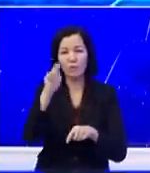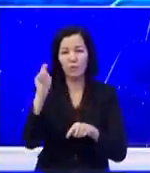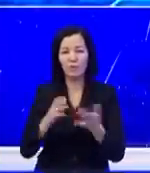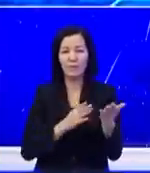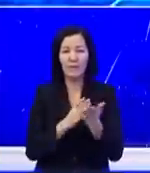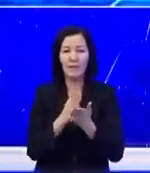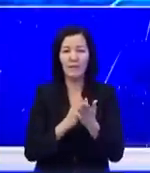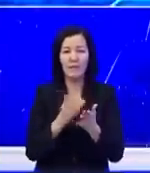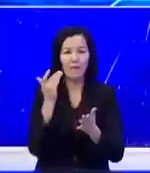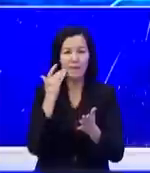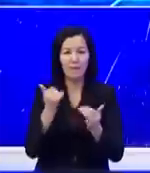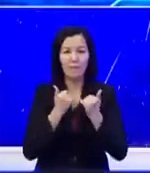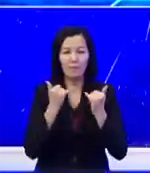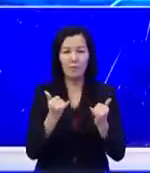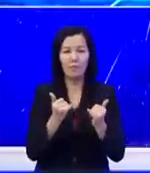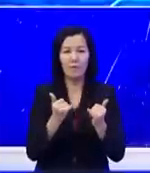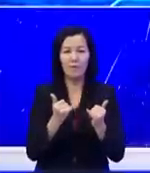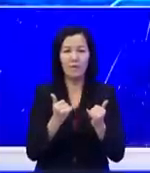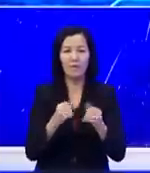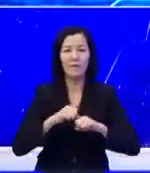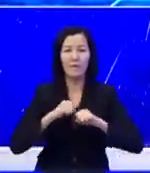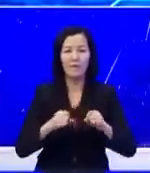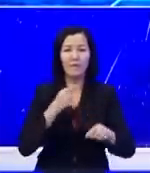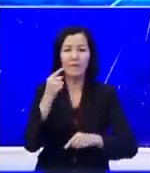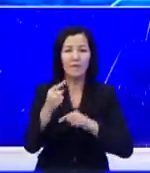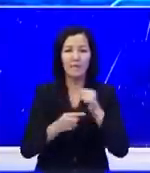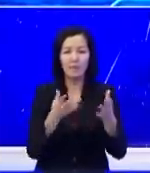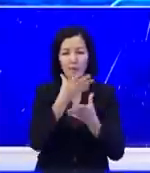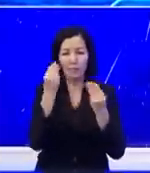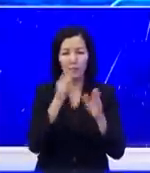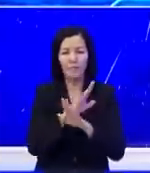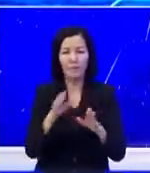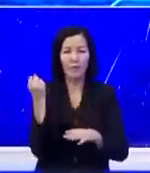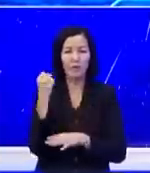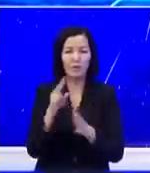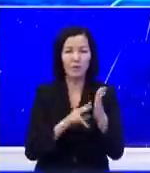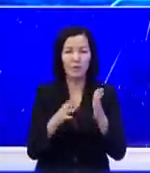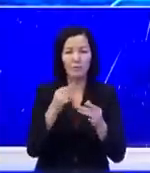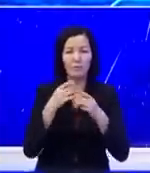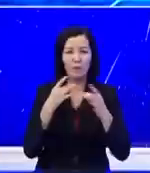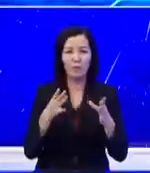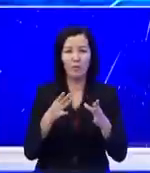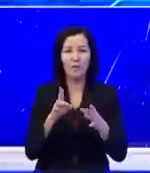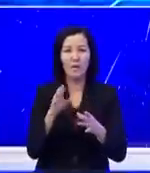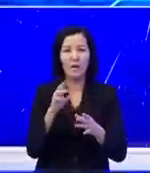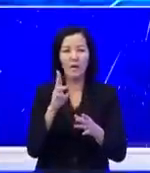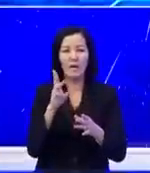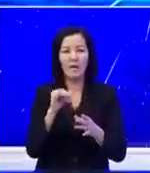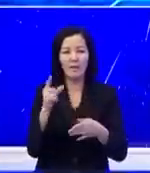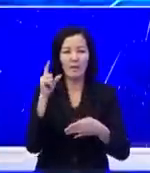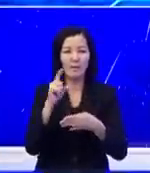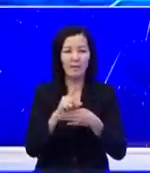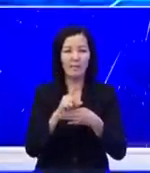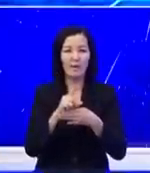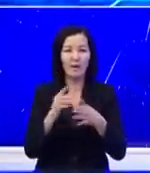әрдайым құрмет қошеметке лайық. Олардың ерлігін келер ұрпақ ұмытпайды. Жеңістің 75 жылдық мерейтойына орай қараталдық имамдар